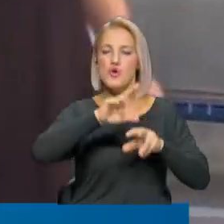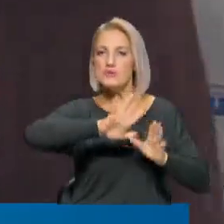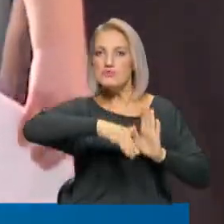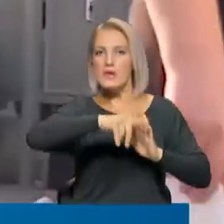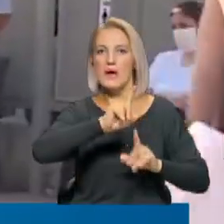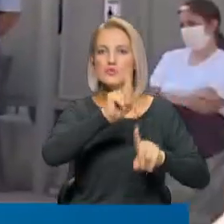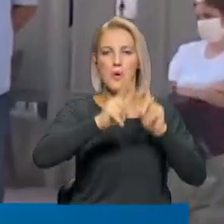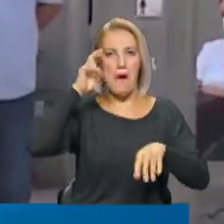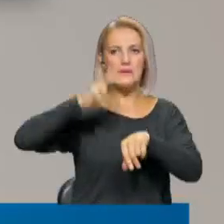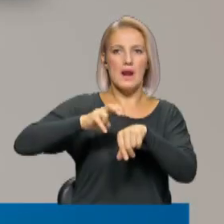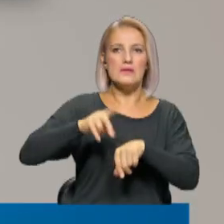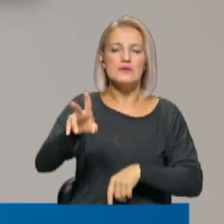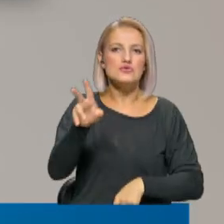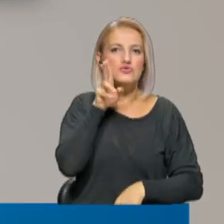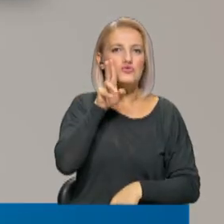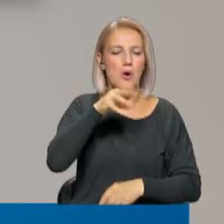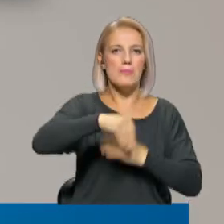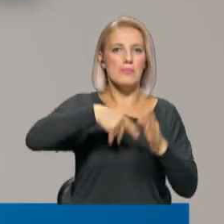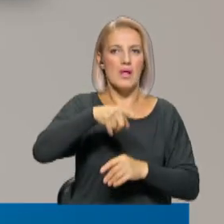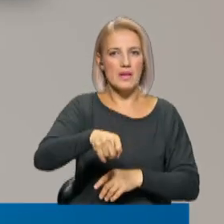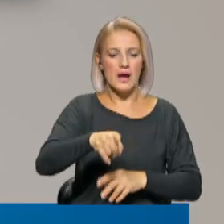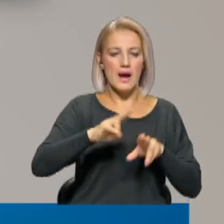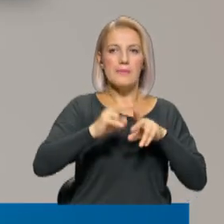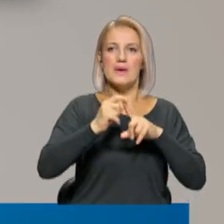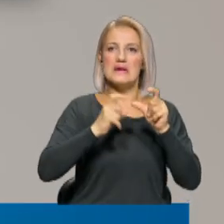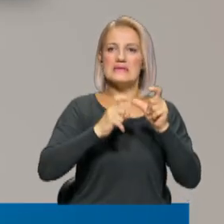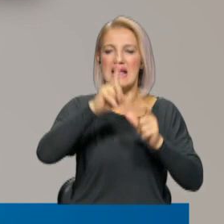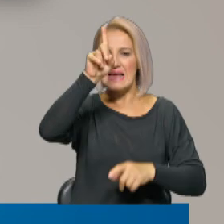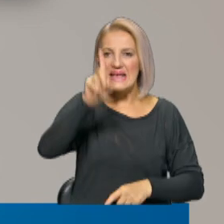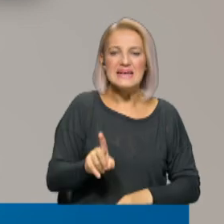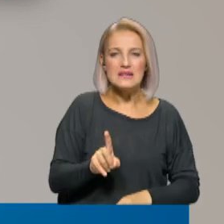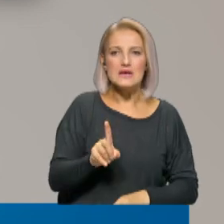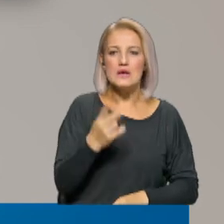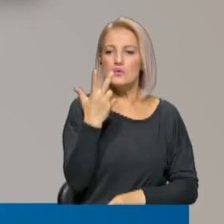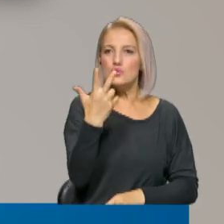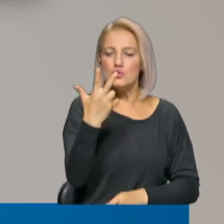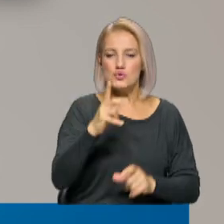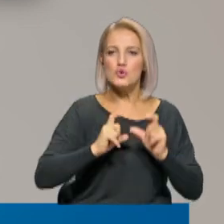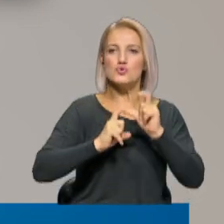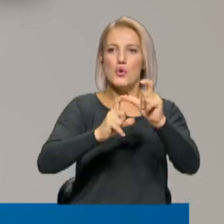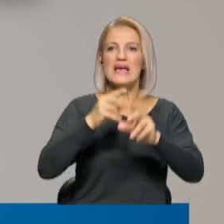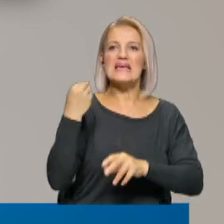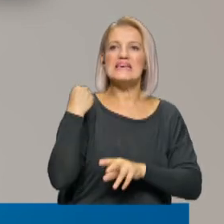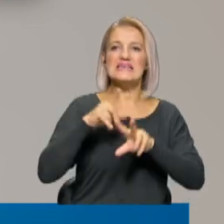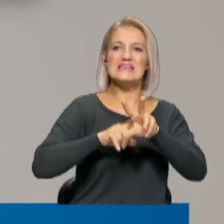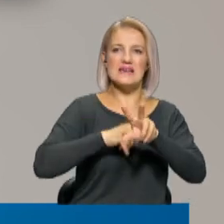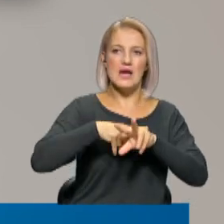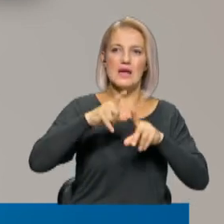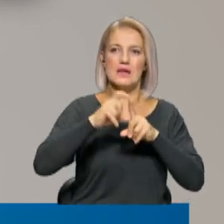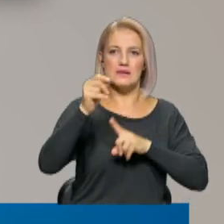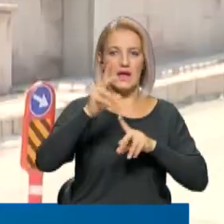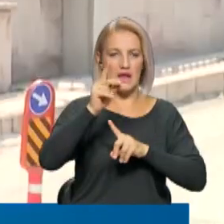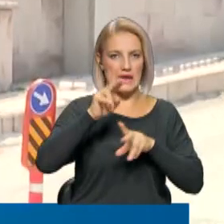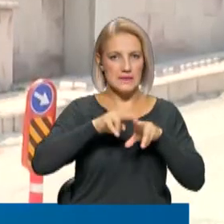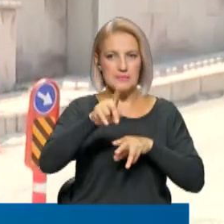hatırlattı Erdoğan'a. Son skandalın yaşandığı KPSS'de ise ilk belirlemelere göre 3 sorunun 7 iklim yayın evinin deneme sınavlarındaki